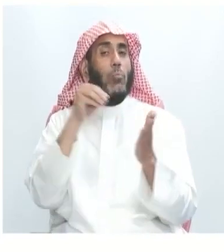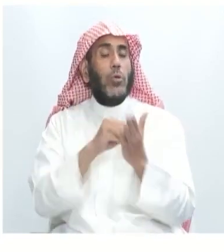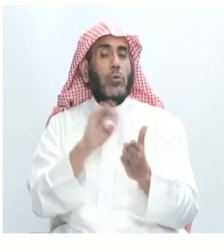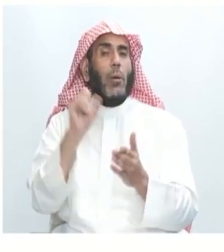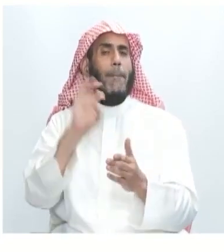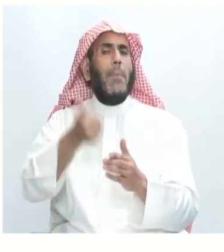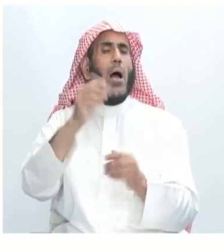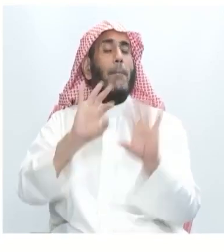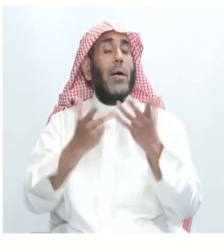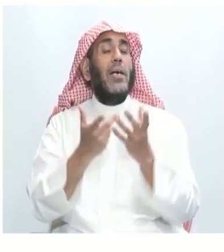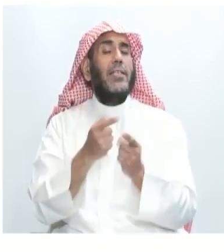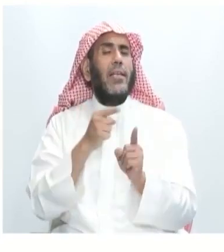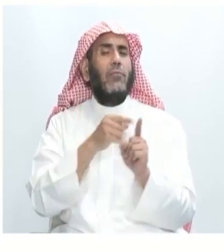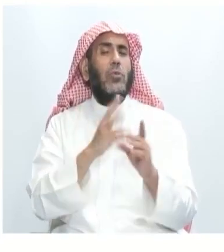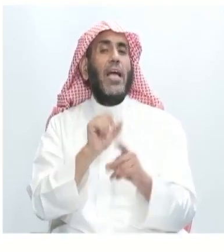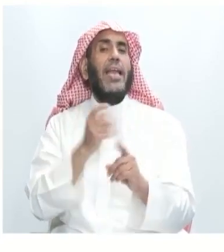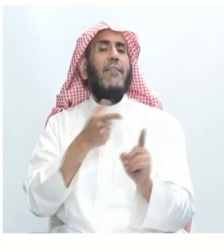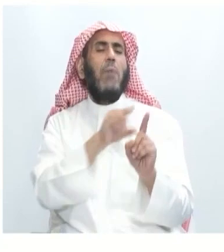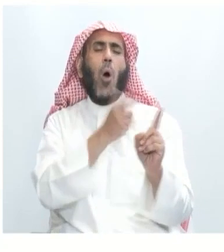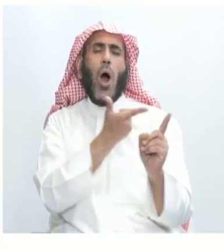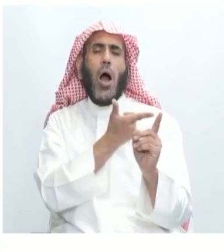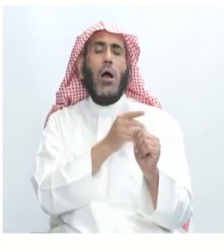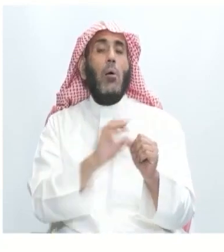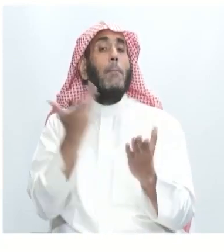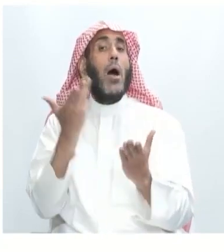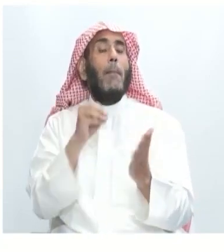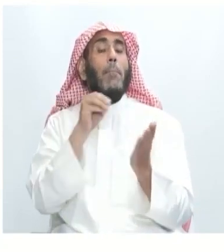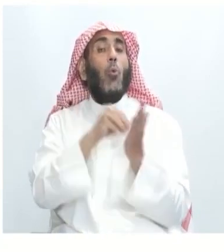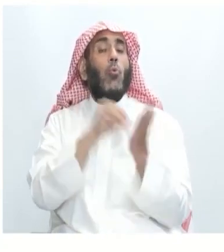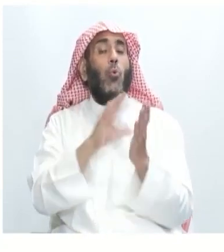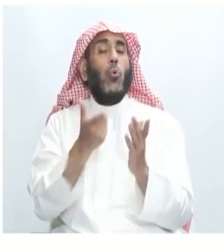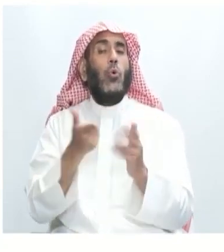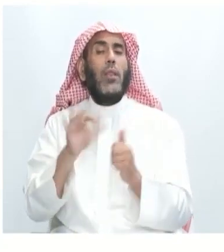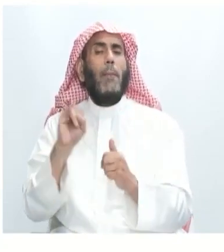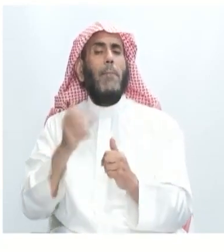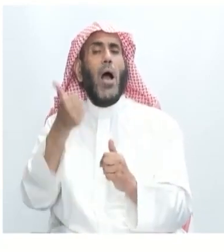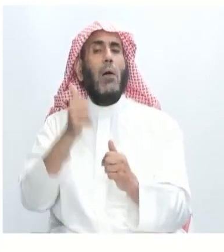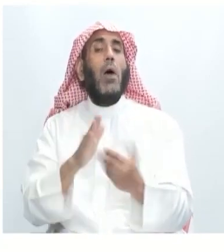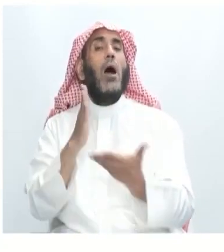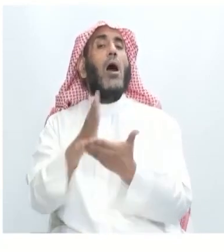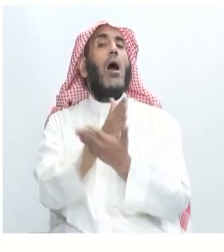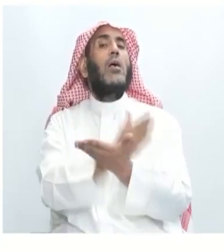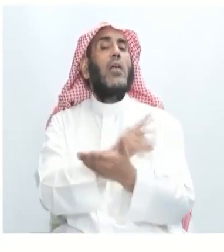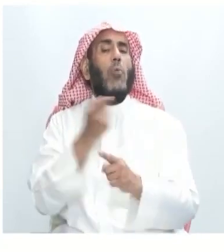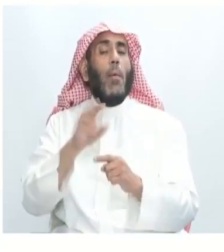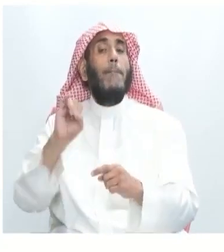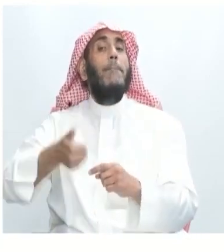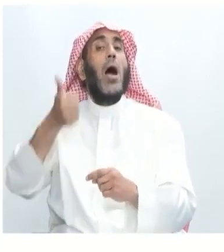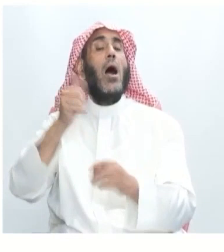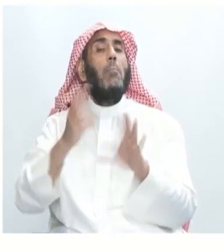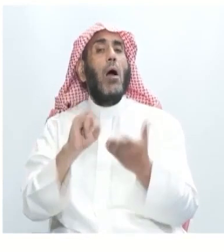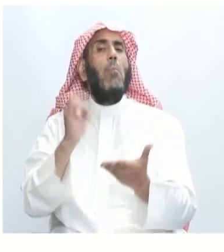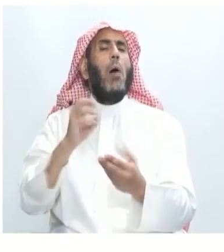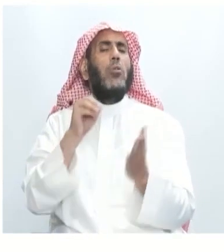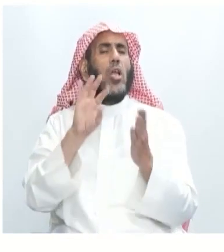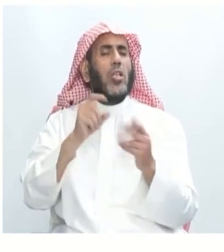ما ما تعريفه انه تعريف ما موضوعه كذلك ما اقسامه فلاحظ هنا ما ما تعريفه